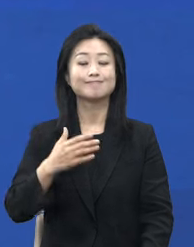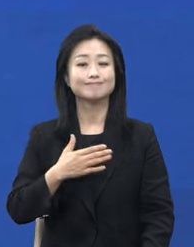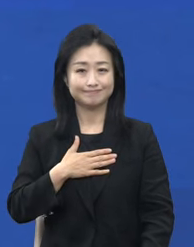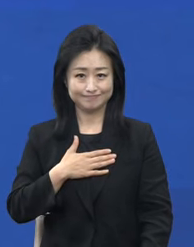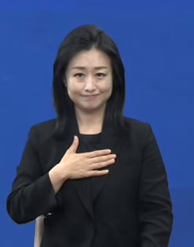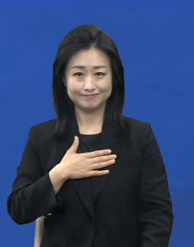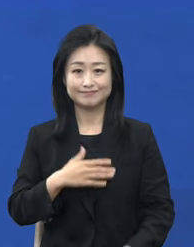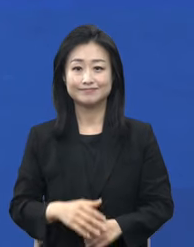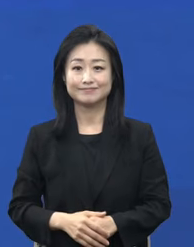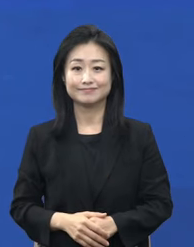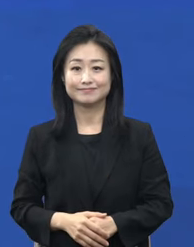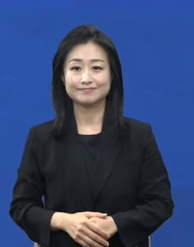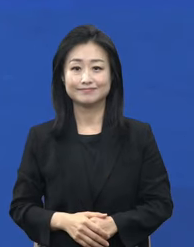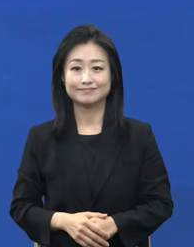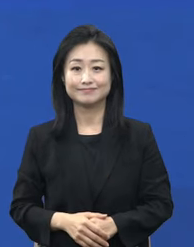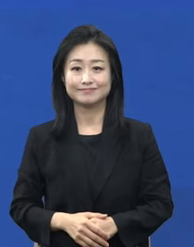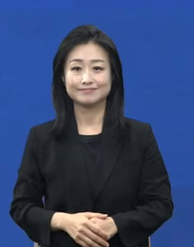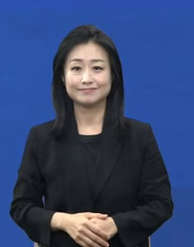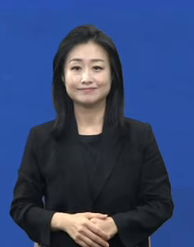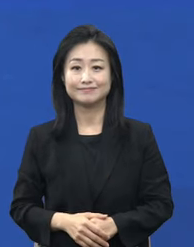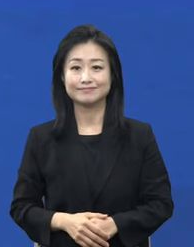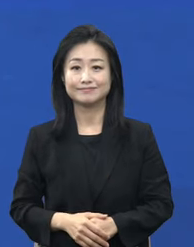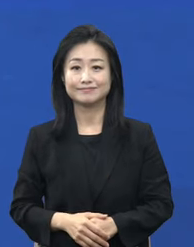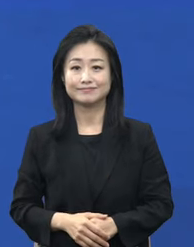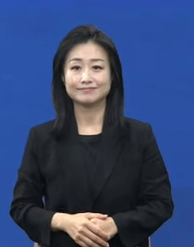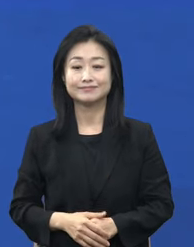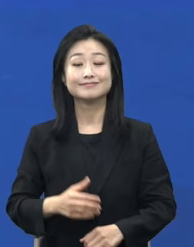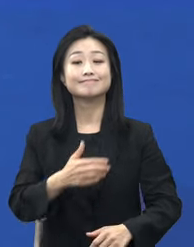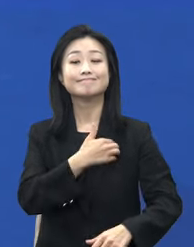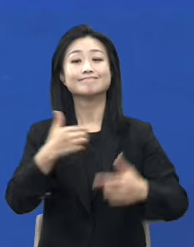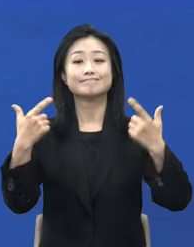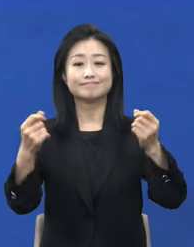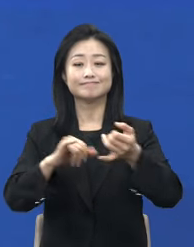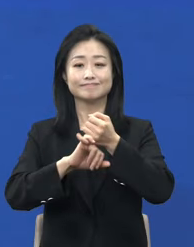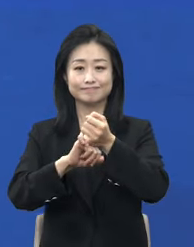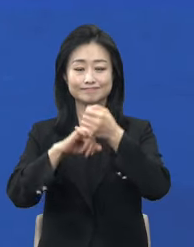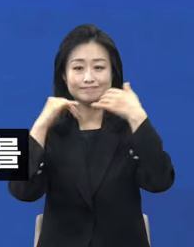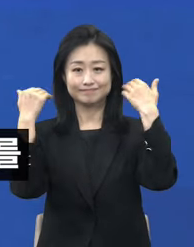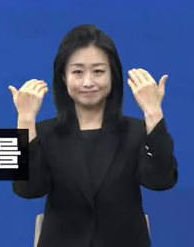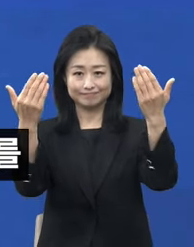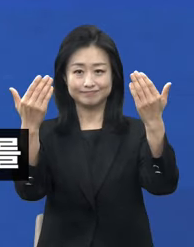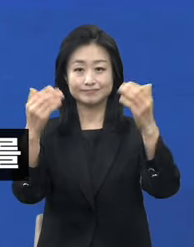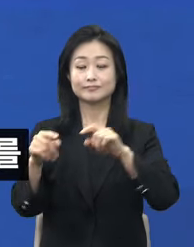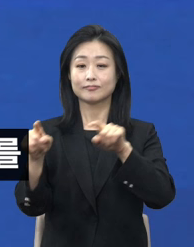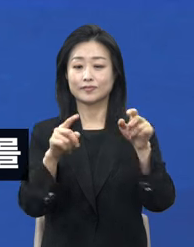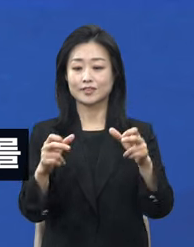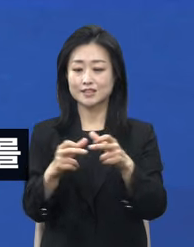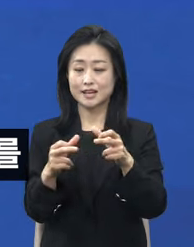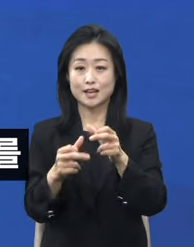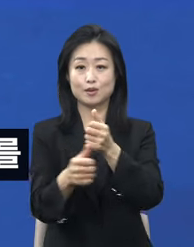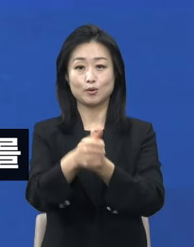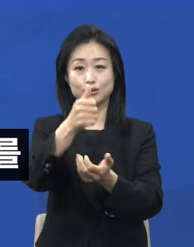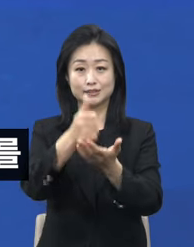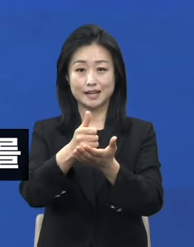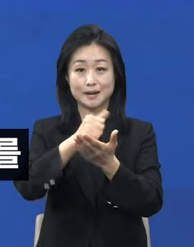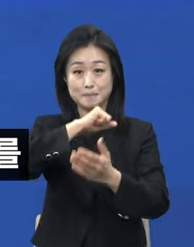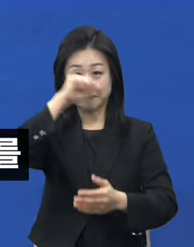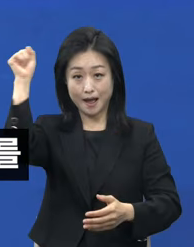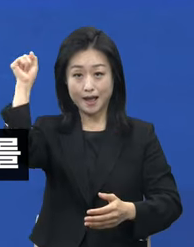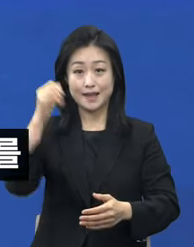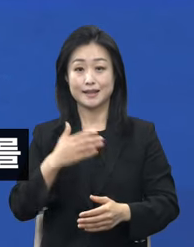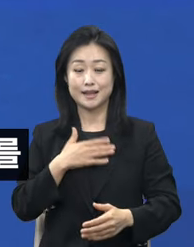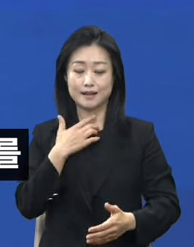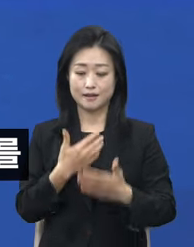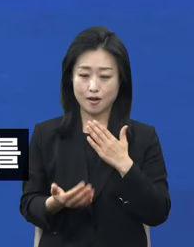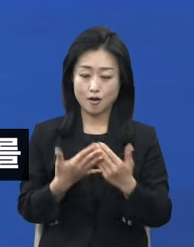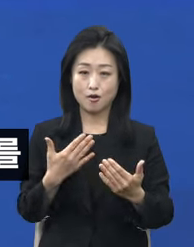저 서미아가 자신 있게 약속드립니다. 전국 장애인위원장이 되면 저의